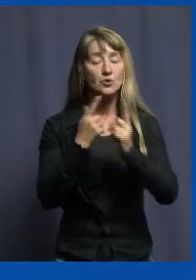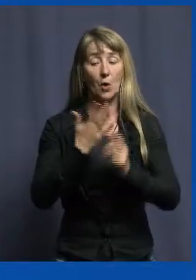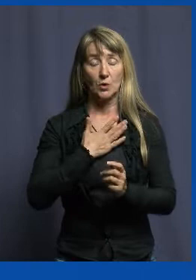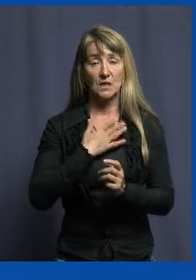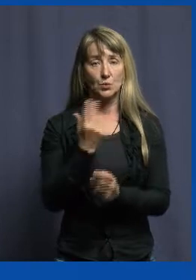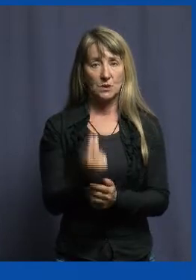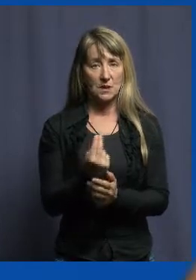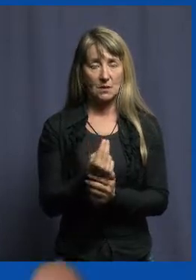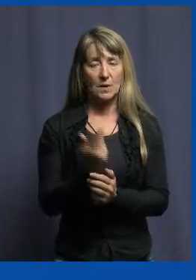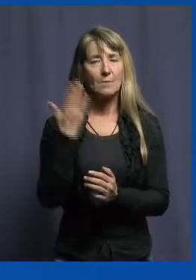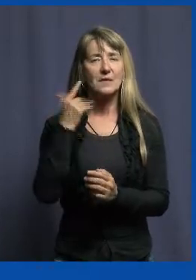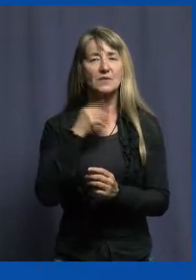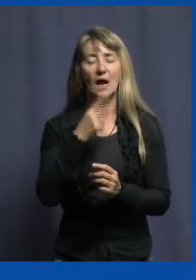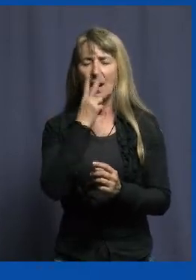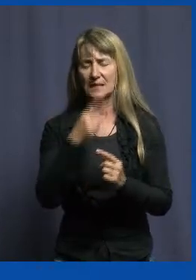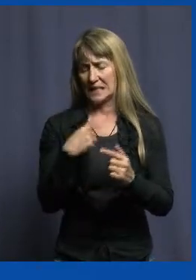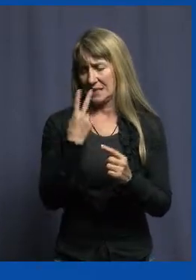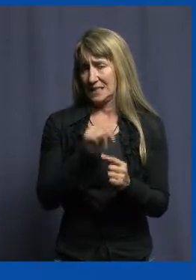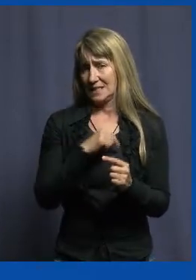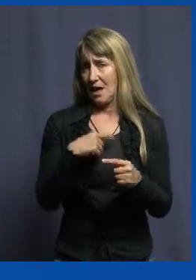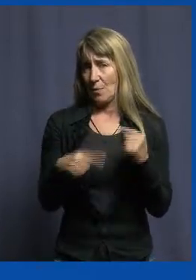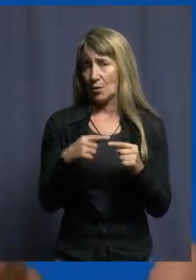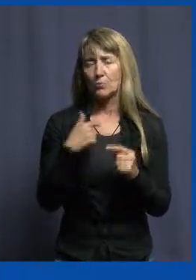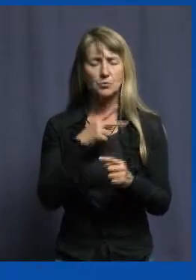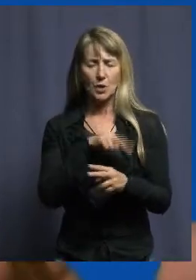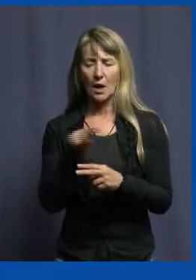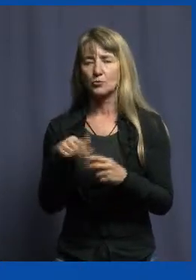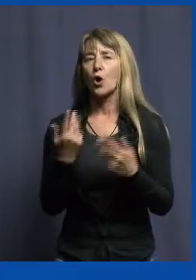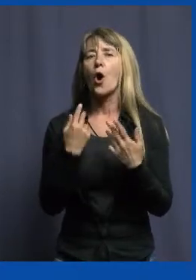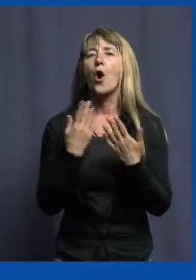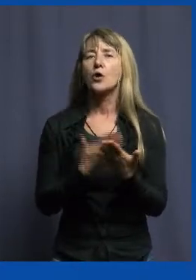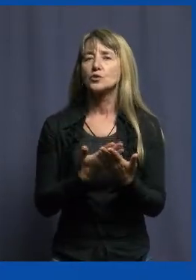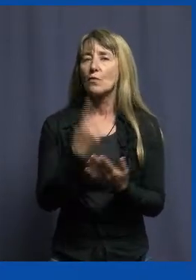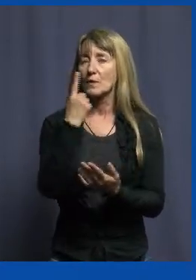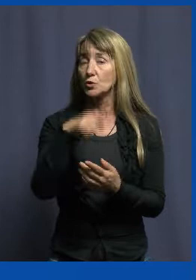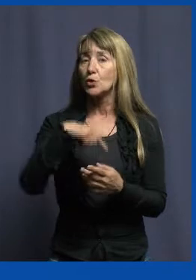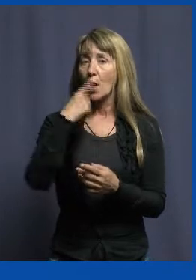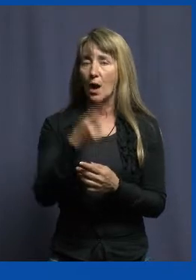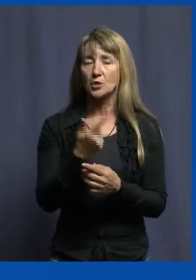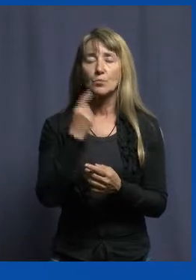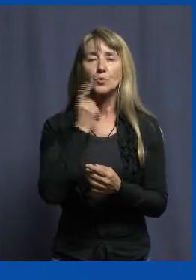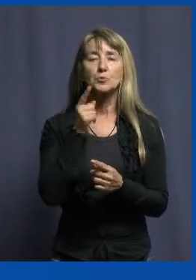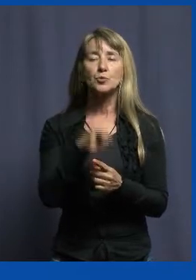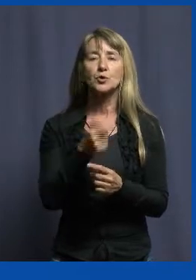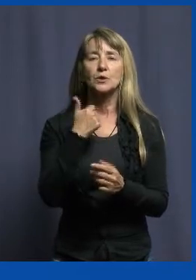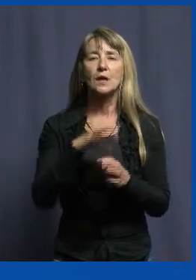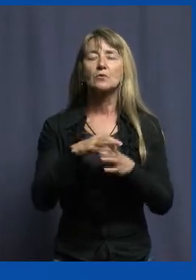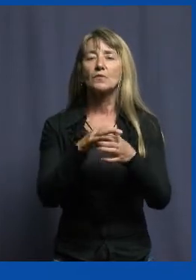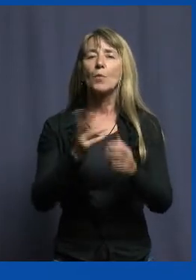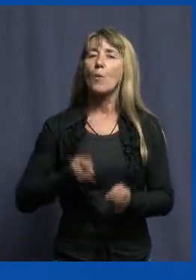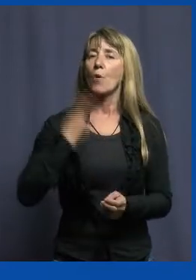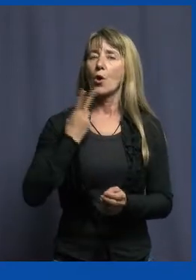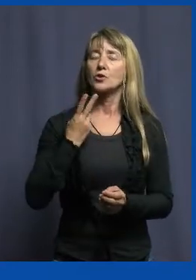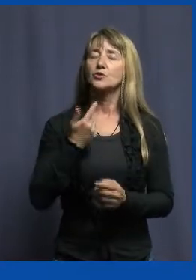nas u Srbiji, jer se gleda samo politika, a mi to nećemo da gledamo. To je osnovno, prvo da to kažem. Dakle, probat ćemo to da uradimo ponos. To